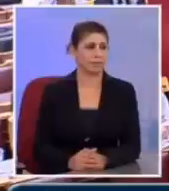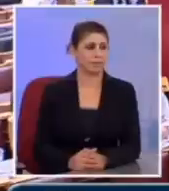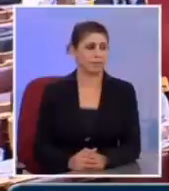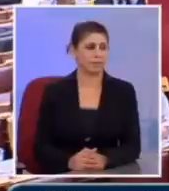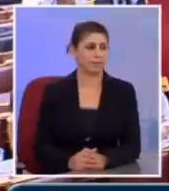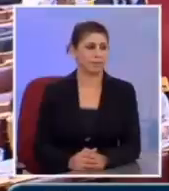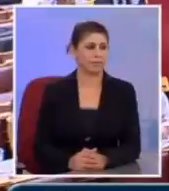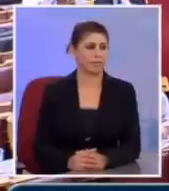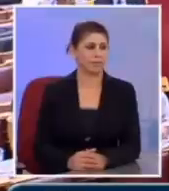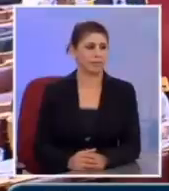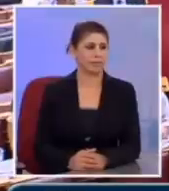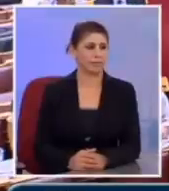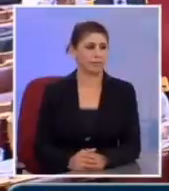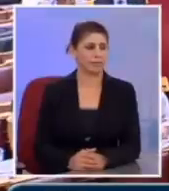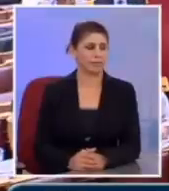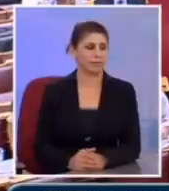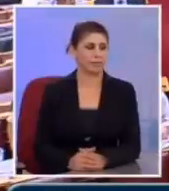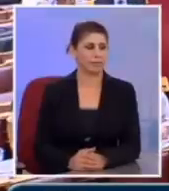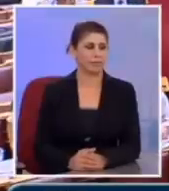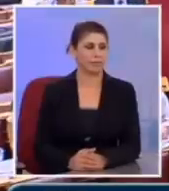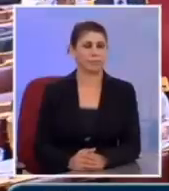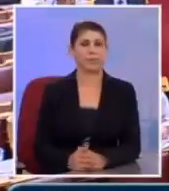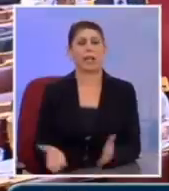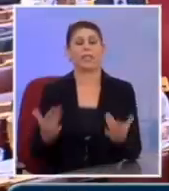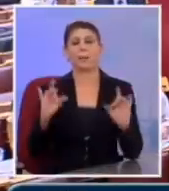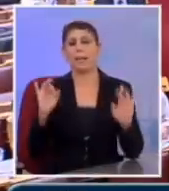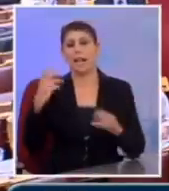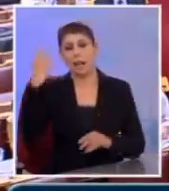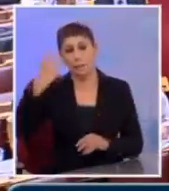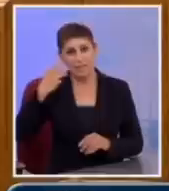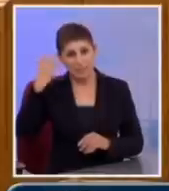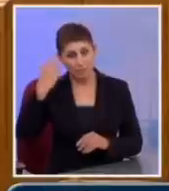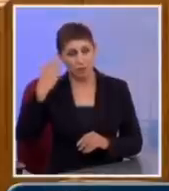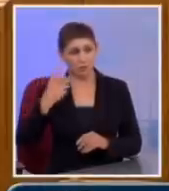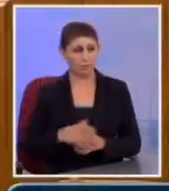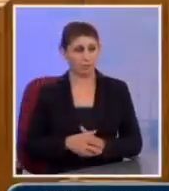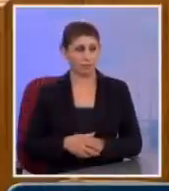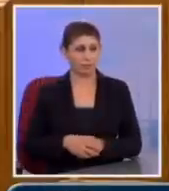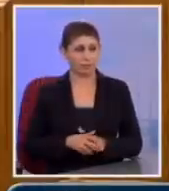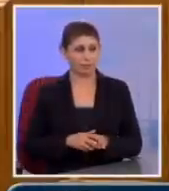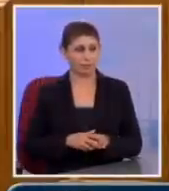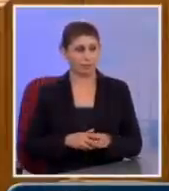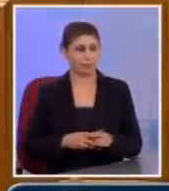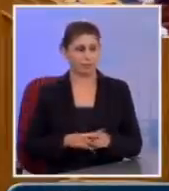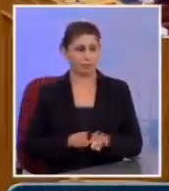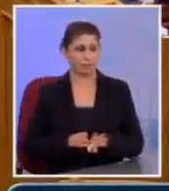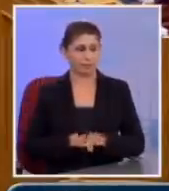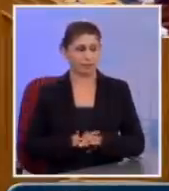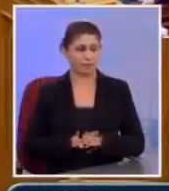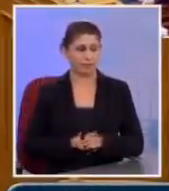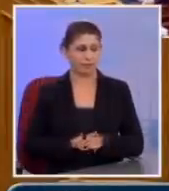δεν διακόπτετε, είσαστε ευγενείς άνθρωποι. Δεν υπάρχει κανένας επιστήμονας. Κύριε υπουργέ, ελάτε, κύριε